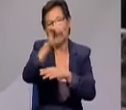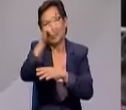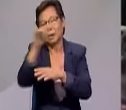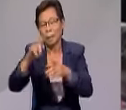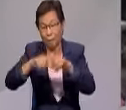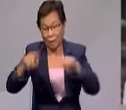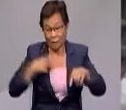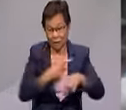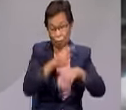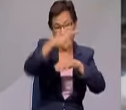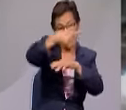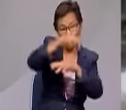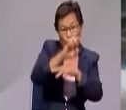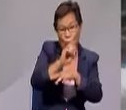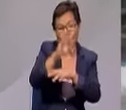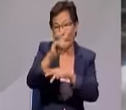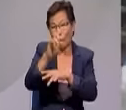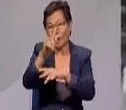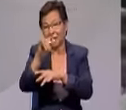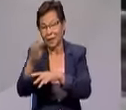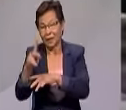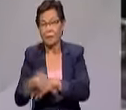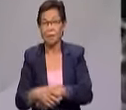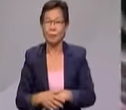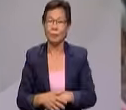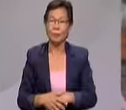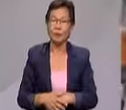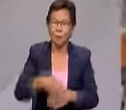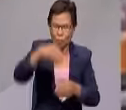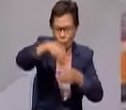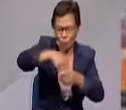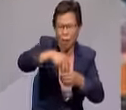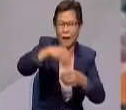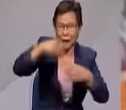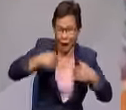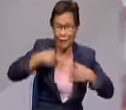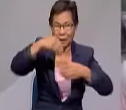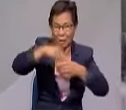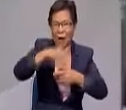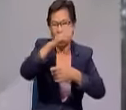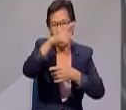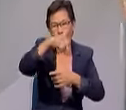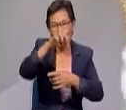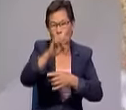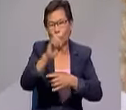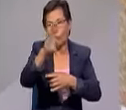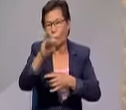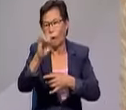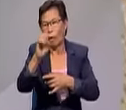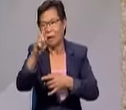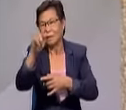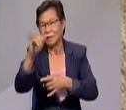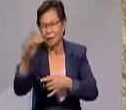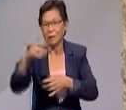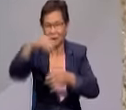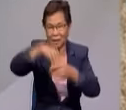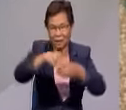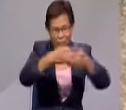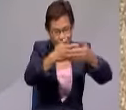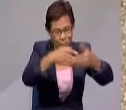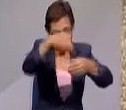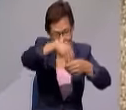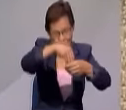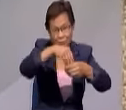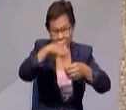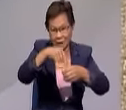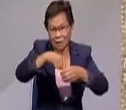Ialah probiotik lah. Ha, ini ada, dalam ni bukan ini, bukan ini probiotik, tapi dalam ni ada mengandungi probiotik. Nah, ini adalah dia punya kandungan lah. Okay.